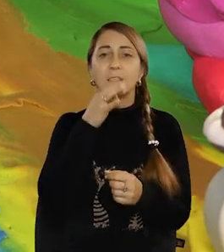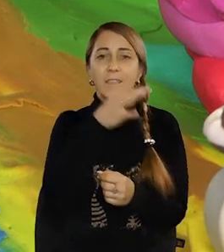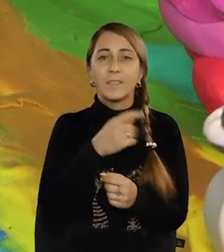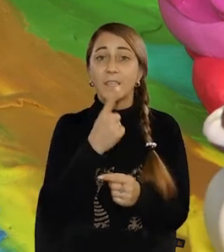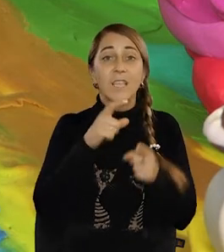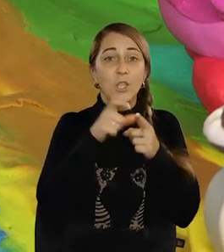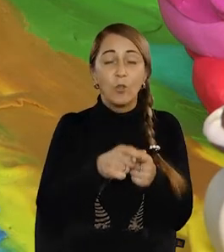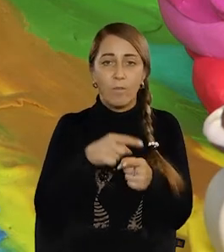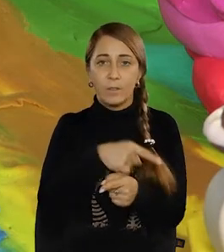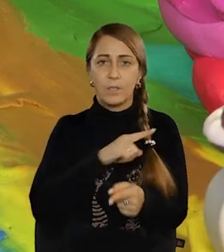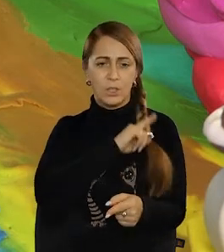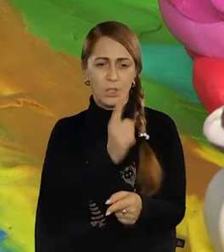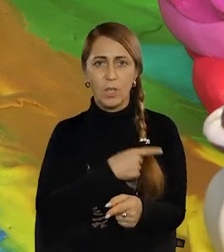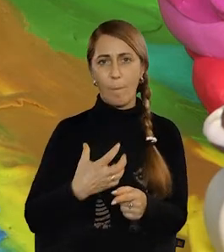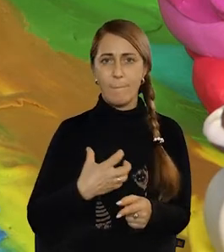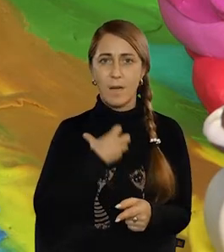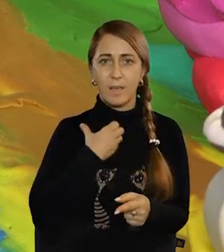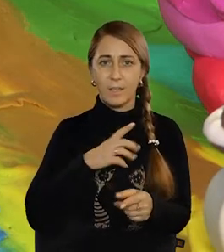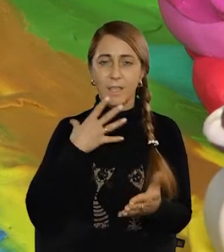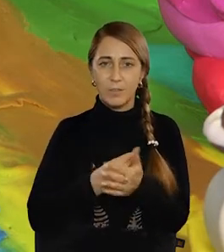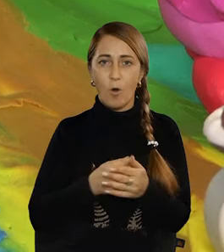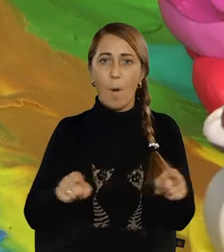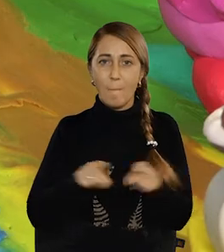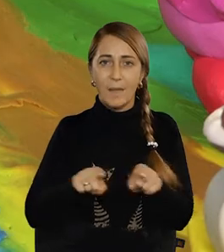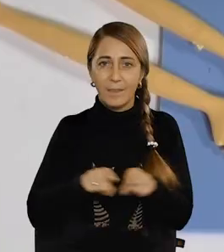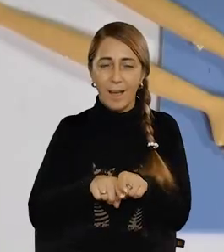ані слова, адже сильно перелякалася за свого